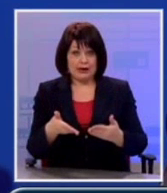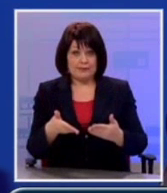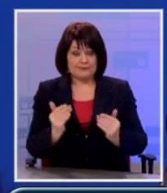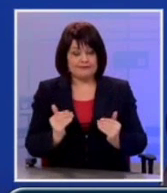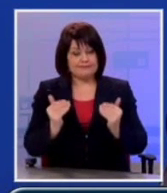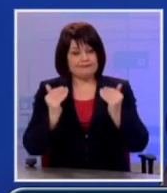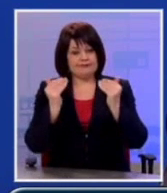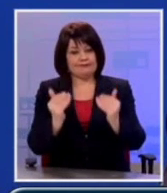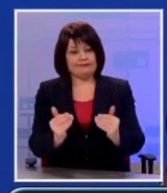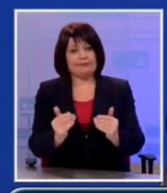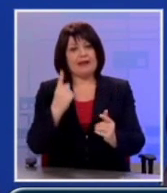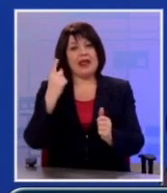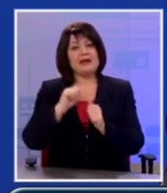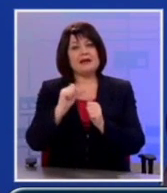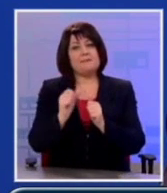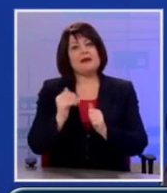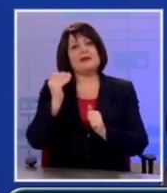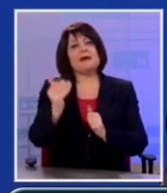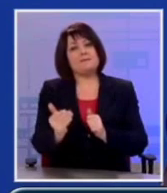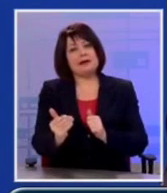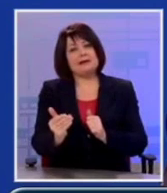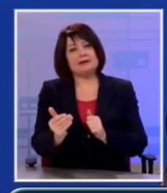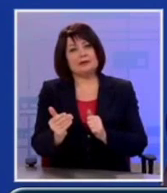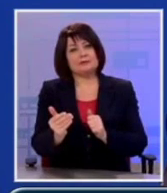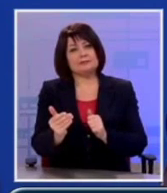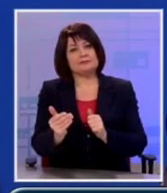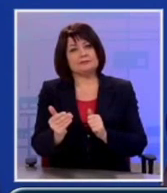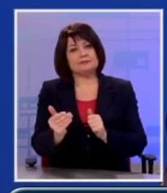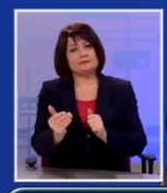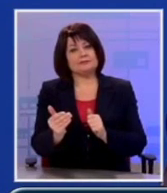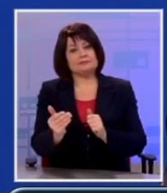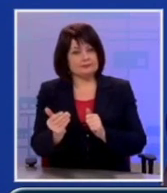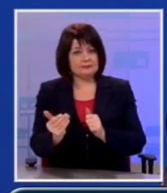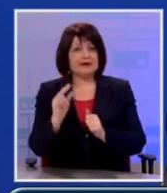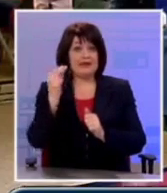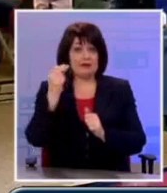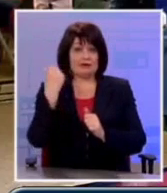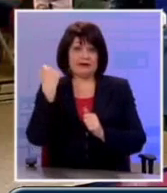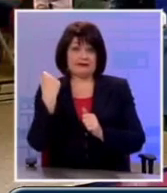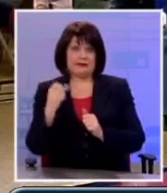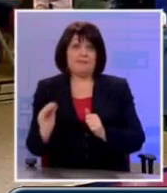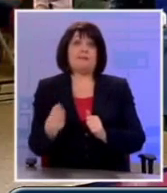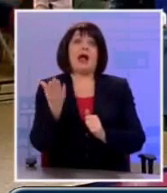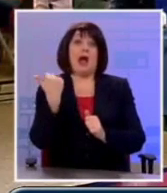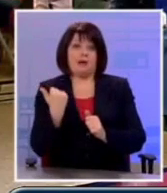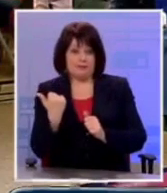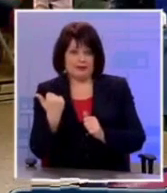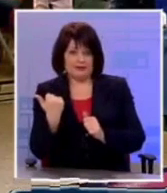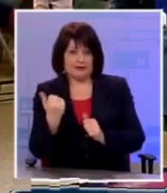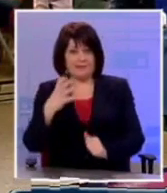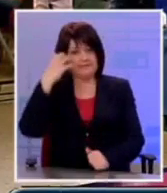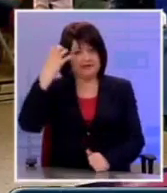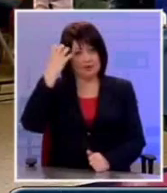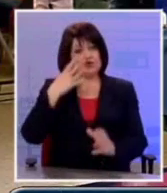παρεκτείνεται για ένα μήνα μετά την απώλεια της ιδιότητας του βουλευτή. Ότι δηλαδή οι